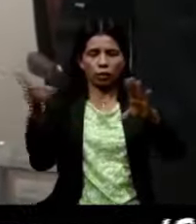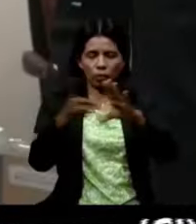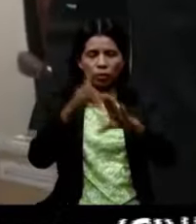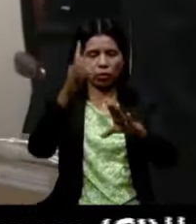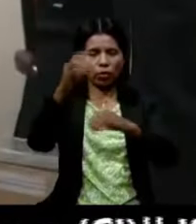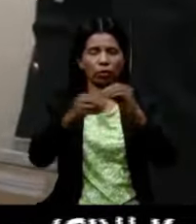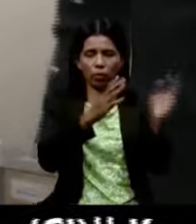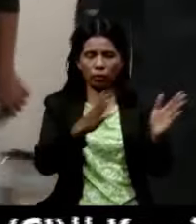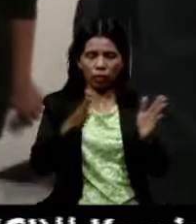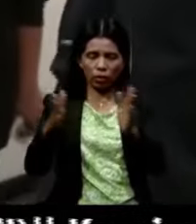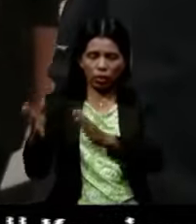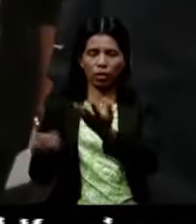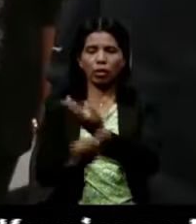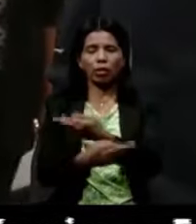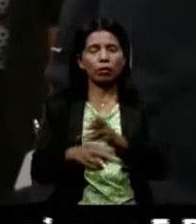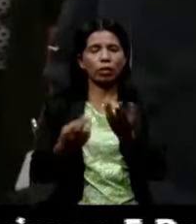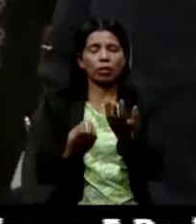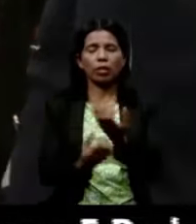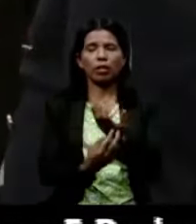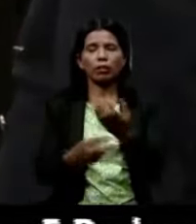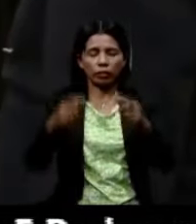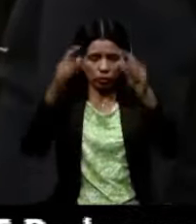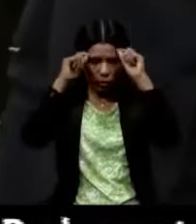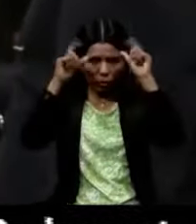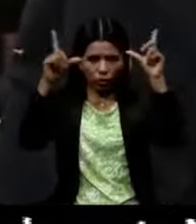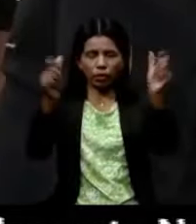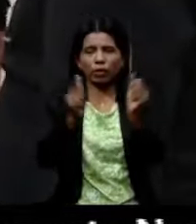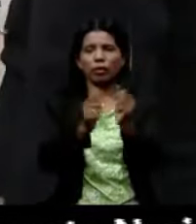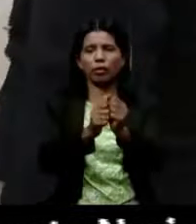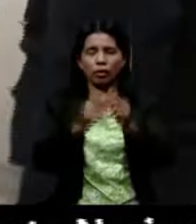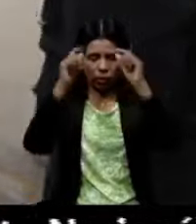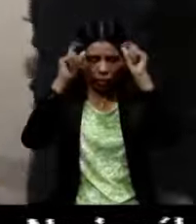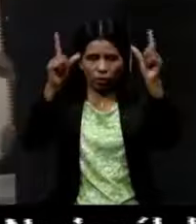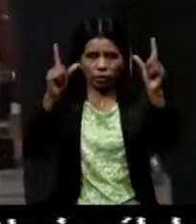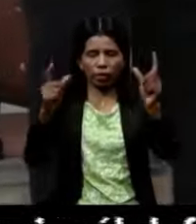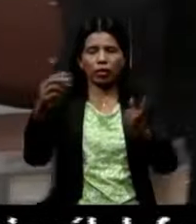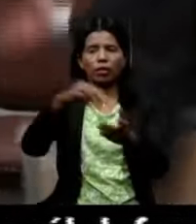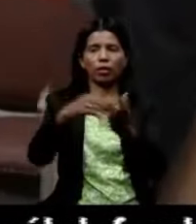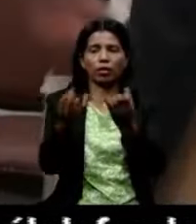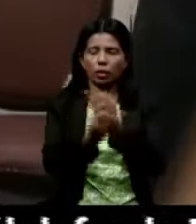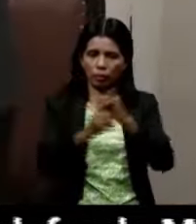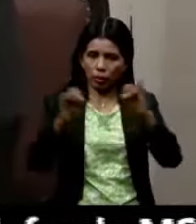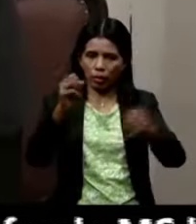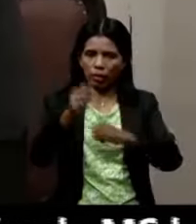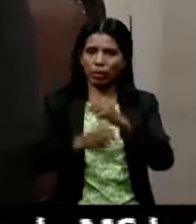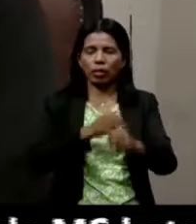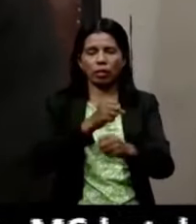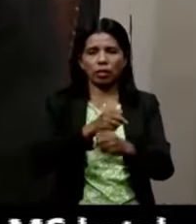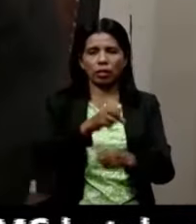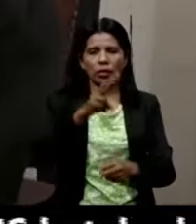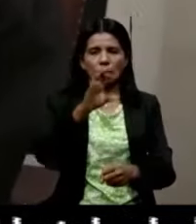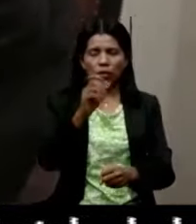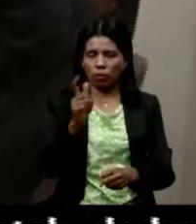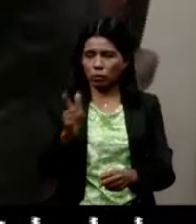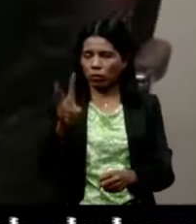konaba proses rekonsiliasau entre Timor-Leste ho Indonesia hafo in Timor-Leste restaurani independensi ia tinan ring rua-rua.